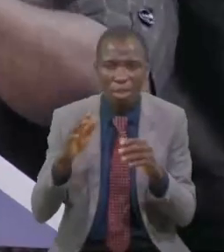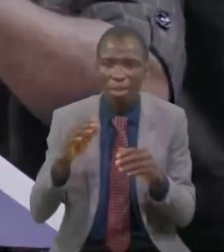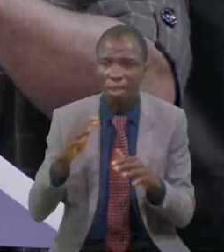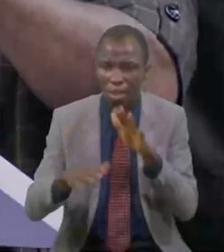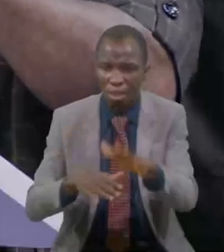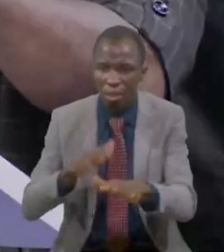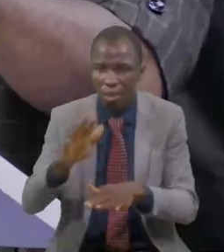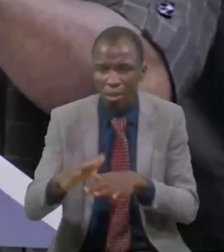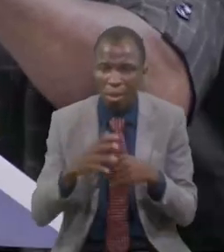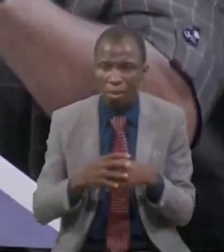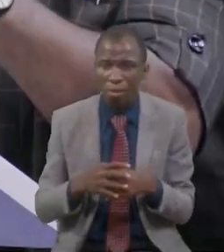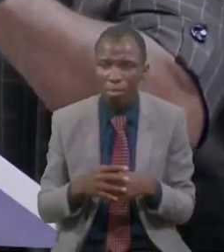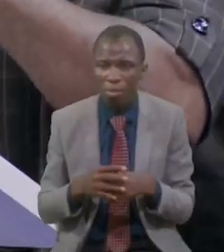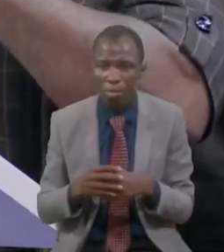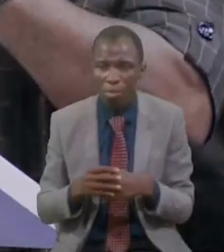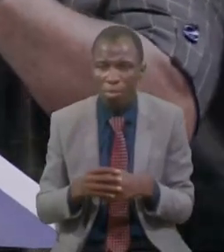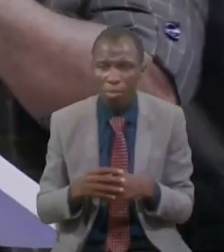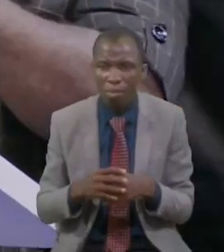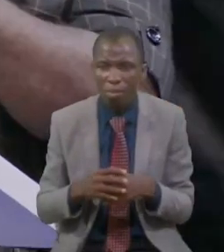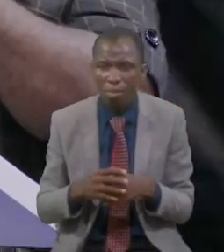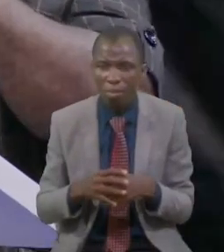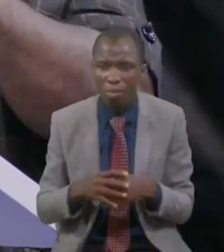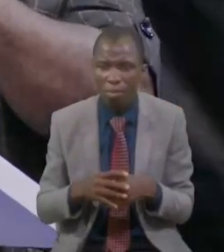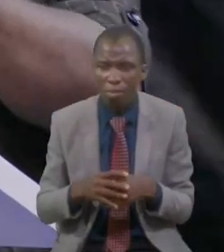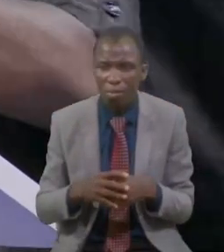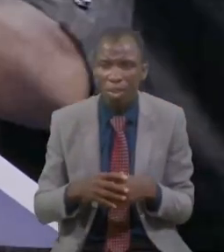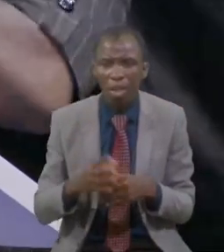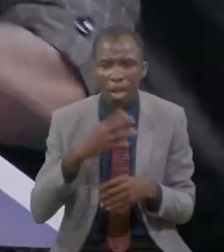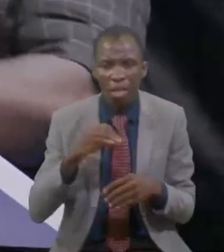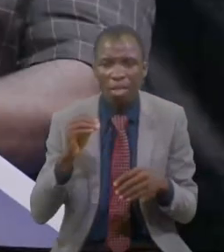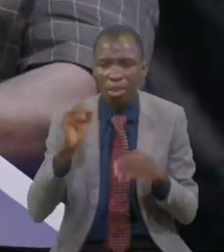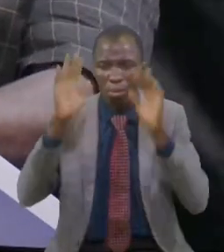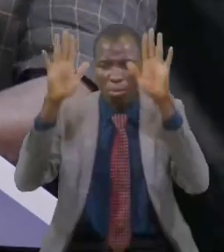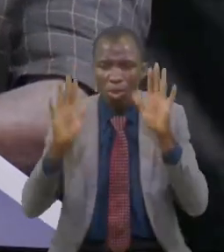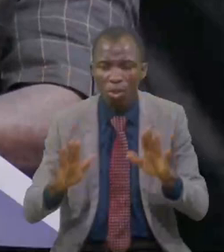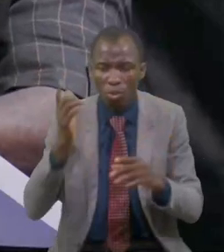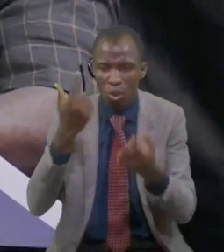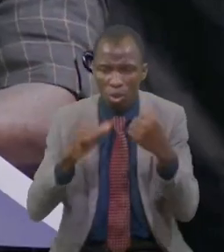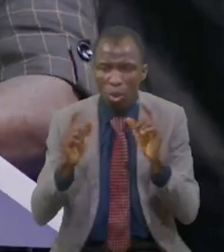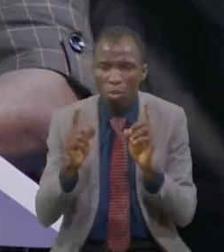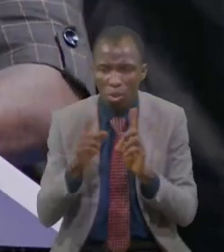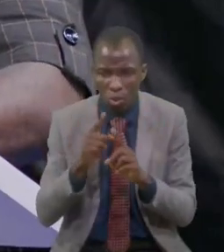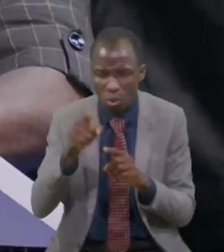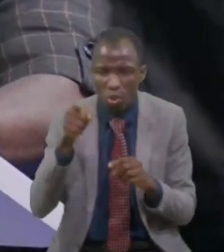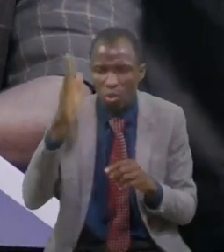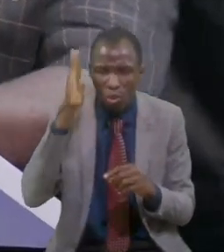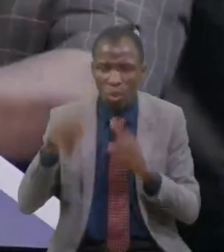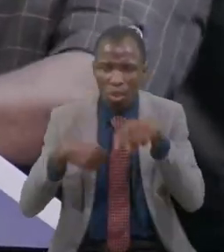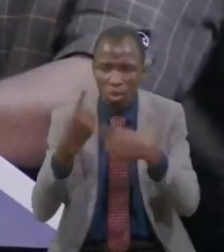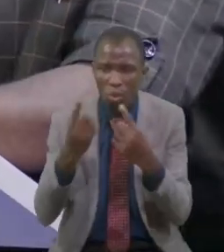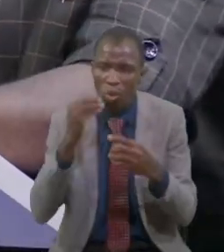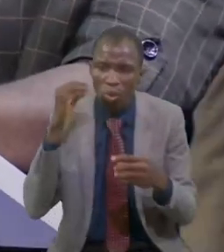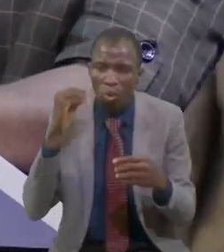sortir de votre maison et déposer le récipient à votre porte et le miracle